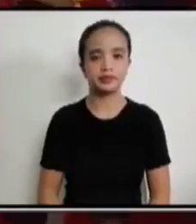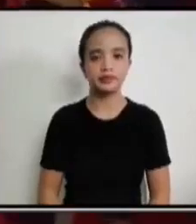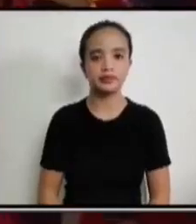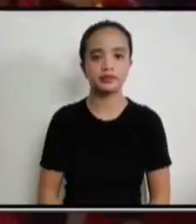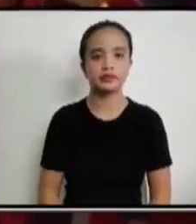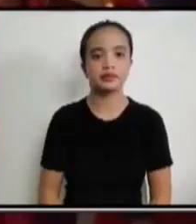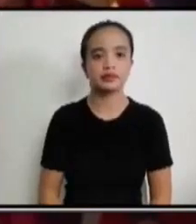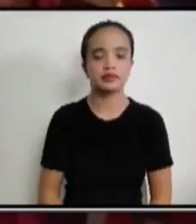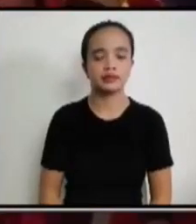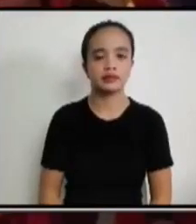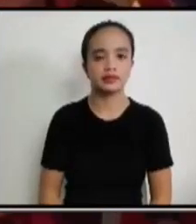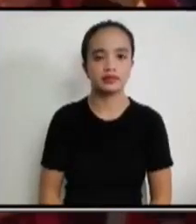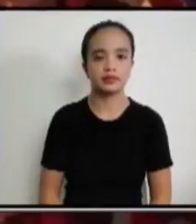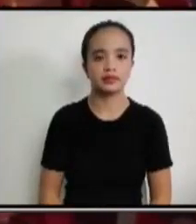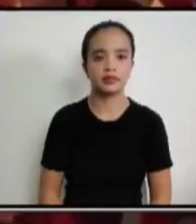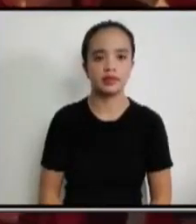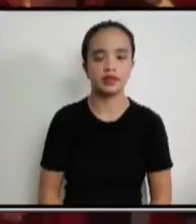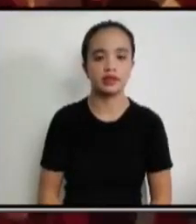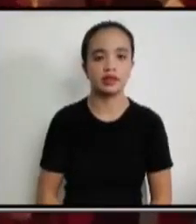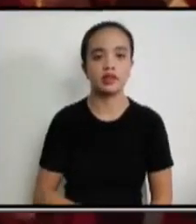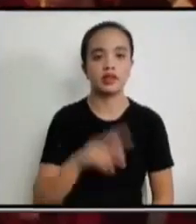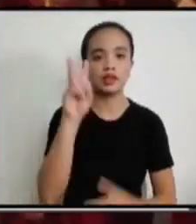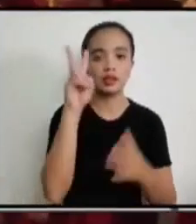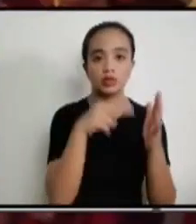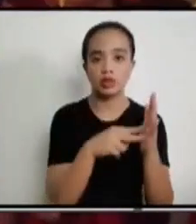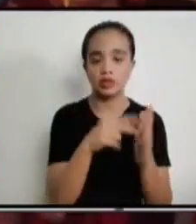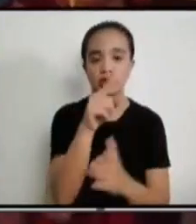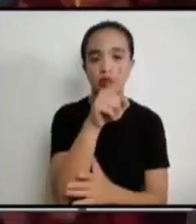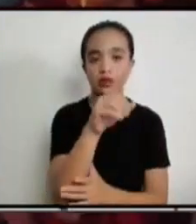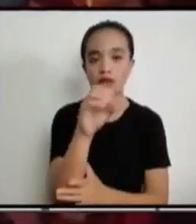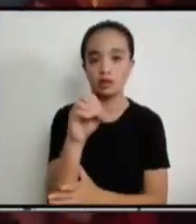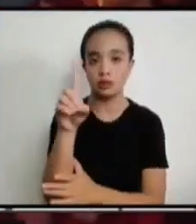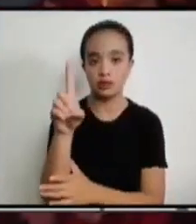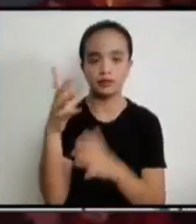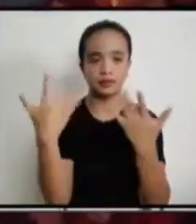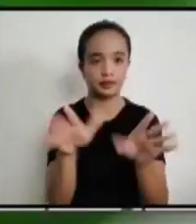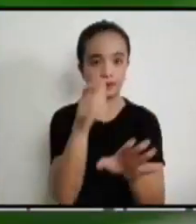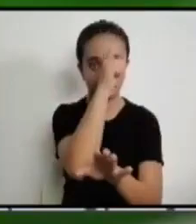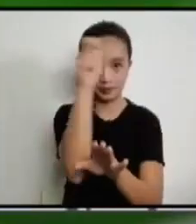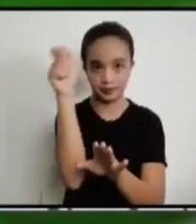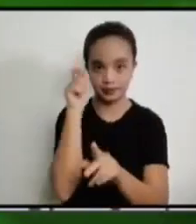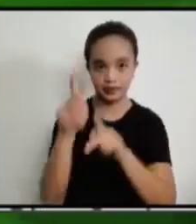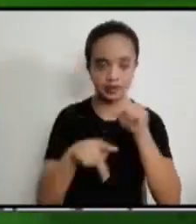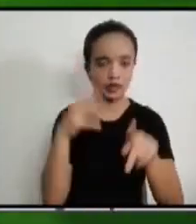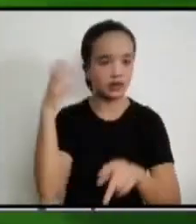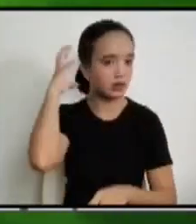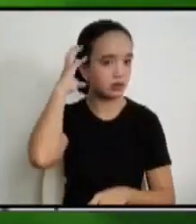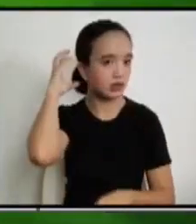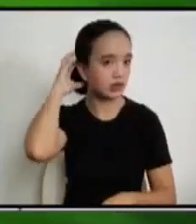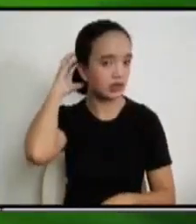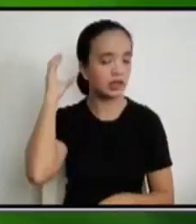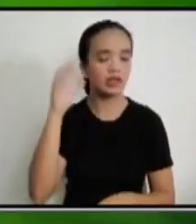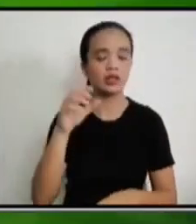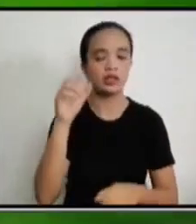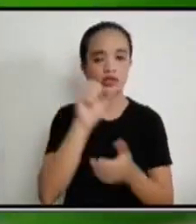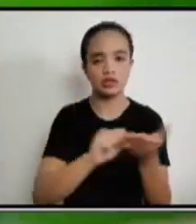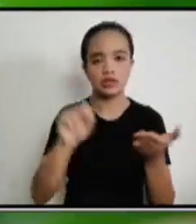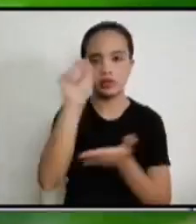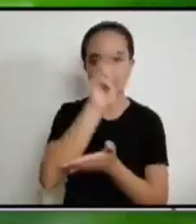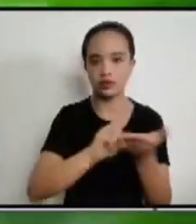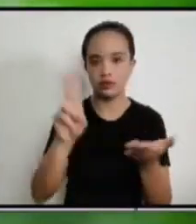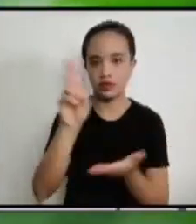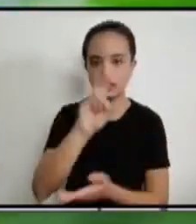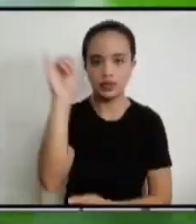Mula sa 2,141 graduates na nagtapos sa Mindanao State University, Iligan Institute of Technology o